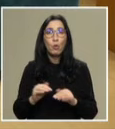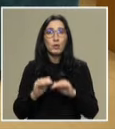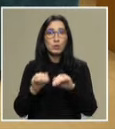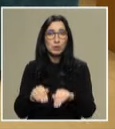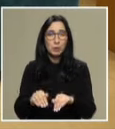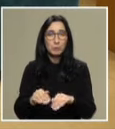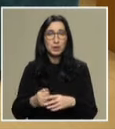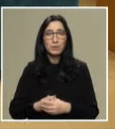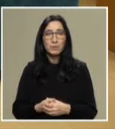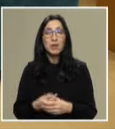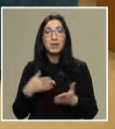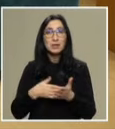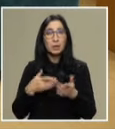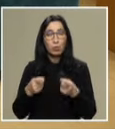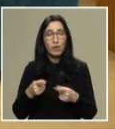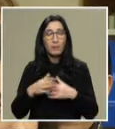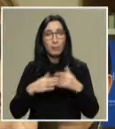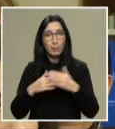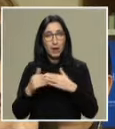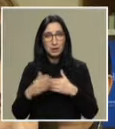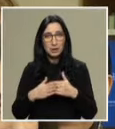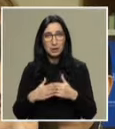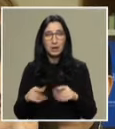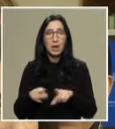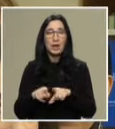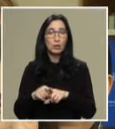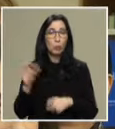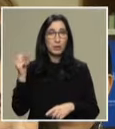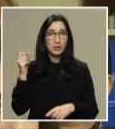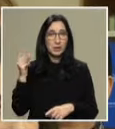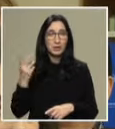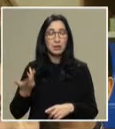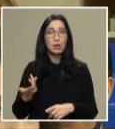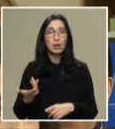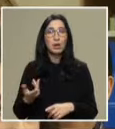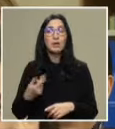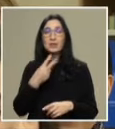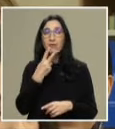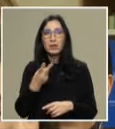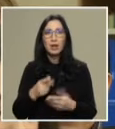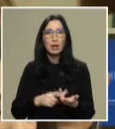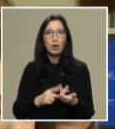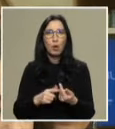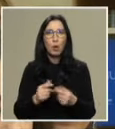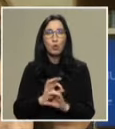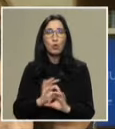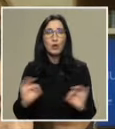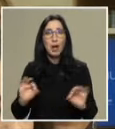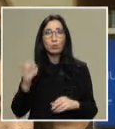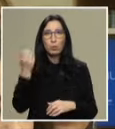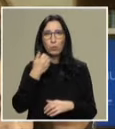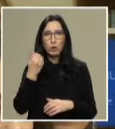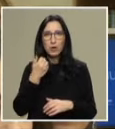са. Затова в практиката като председател на ученическия съвет съм видяла колко реално